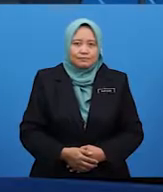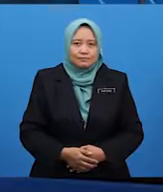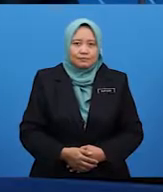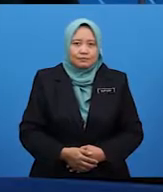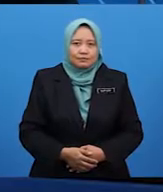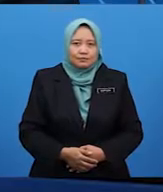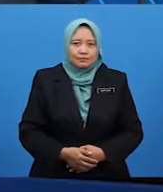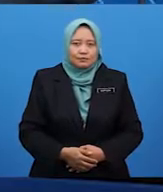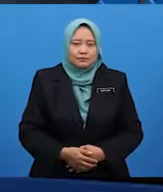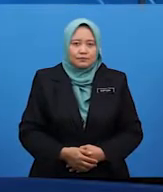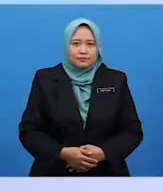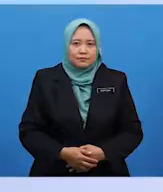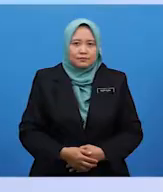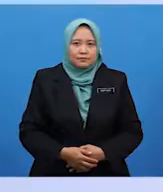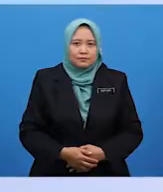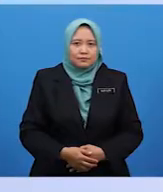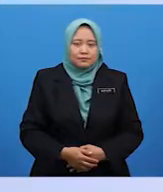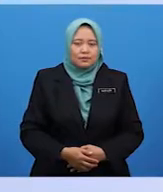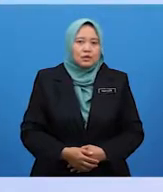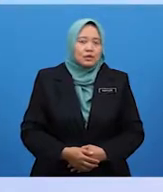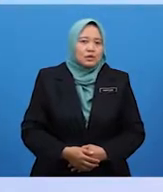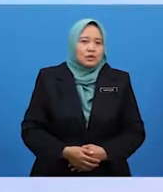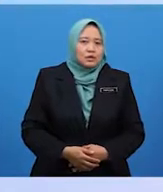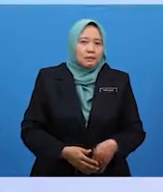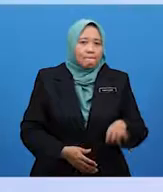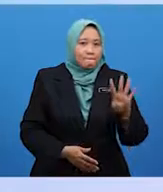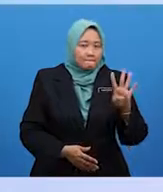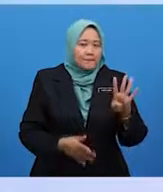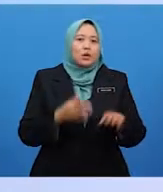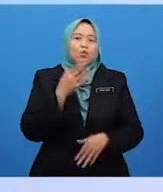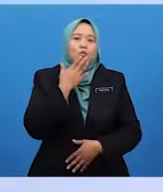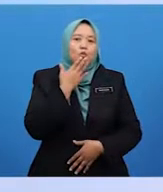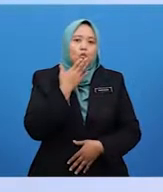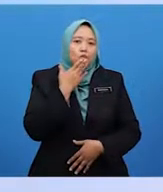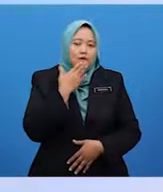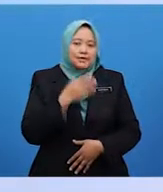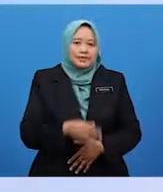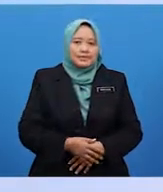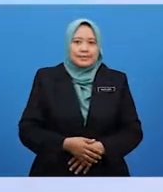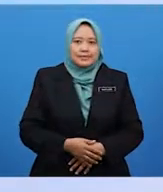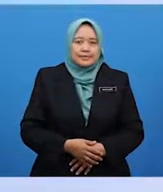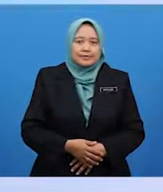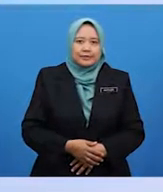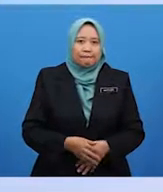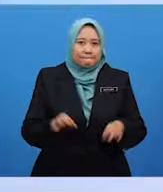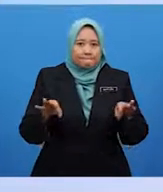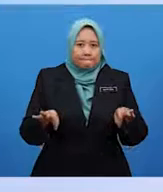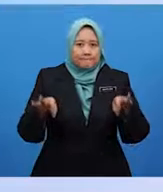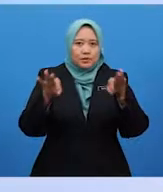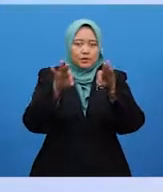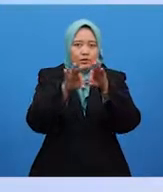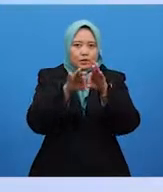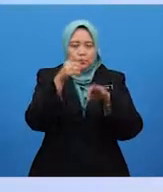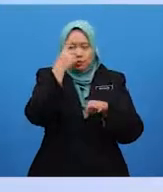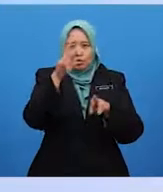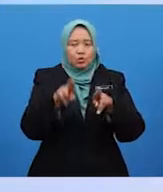dengan Cikgu Arif. Ya, baik. Ini. Seterusnya, warna juga memainkan peranan yang penting dalam mewujudkan suasana ruang yang